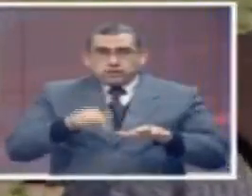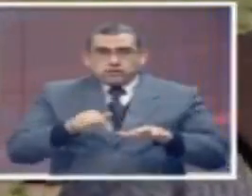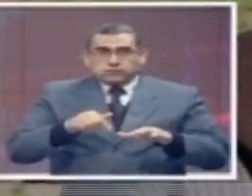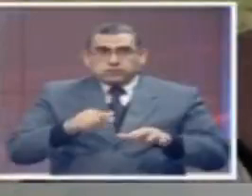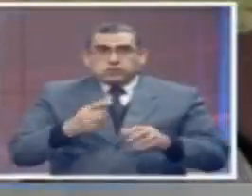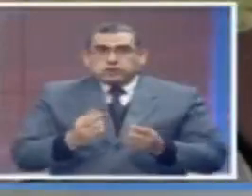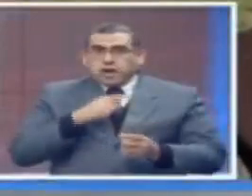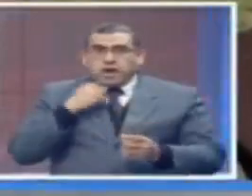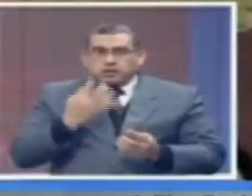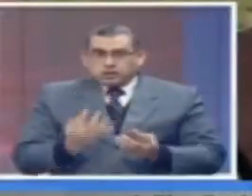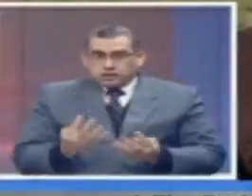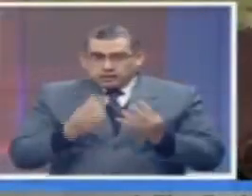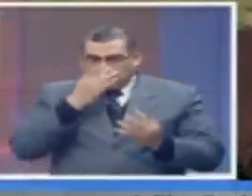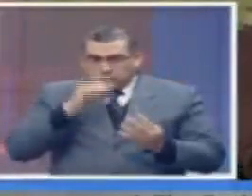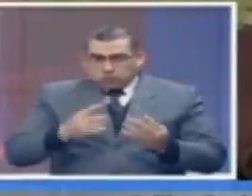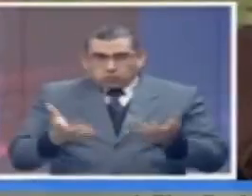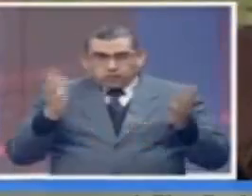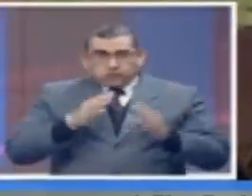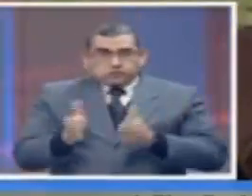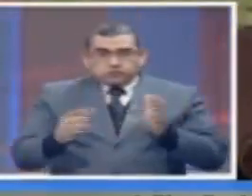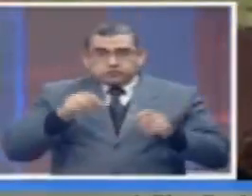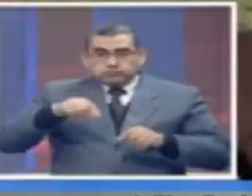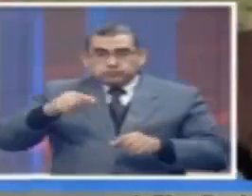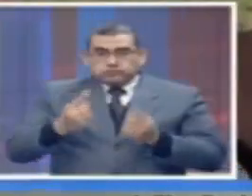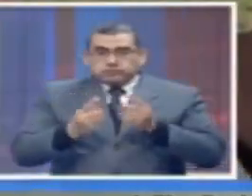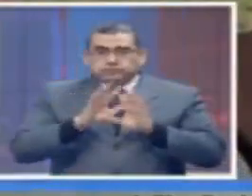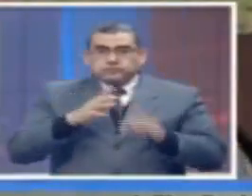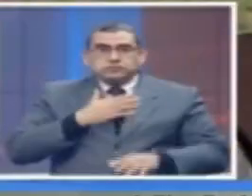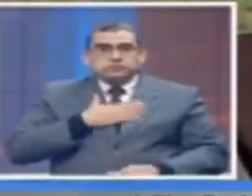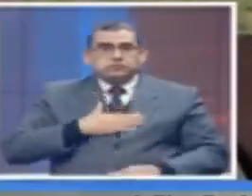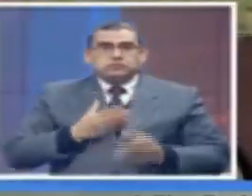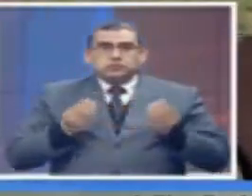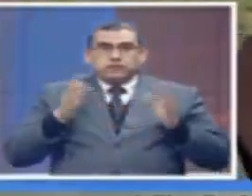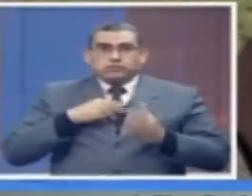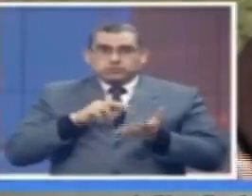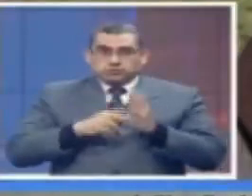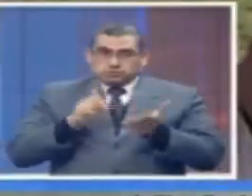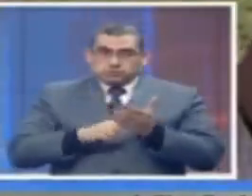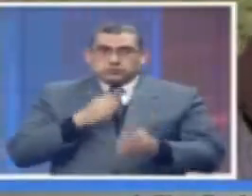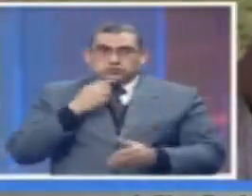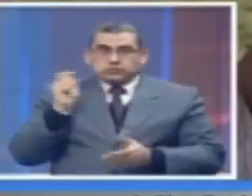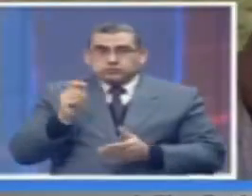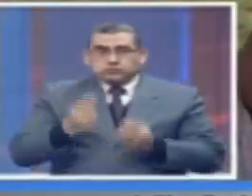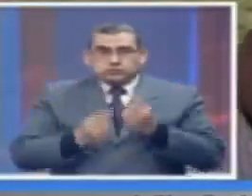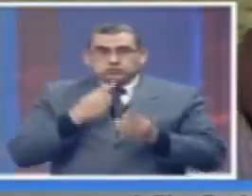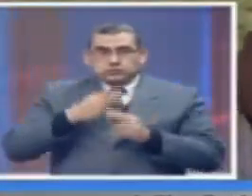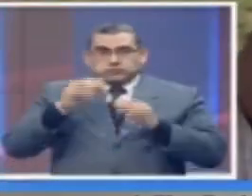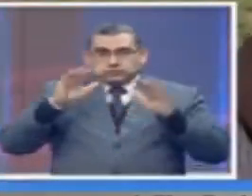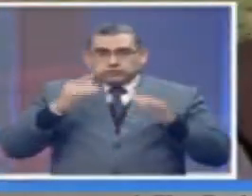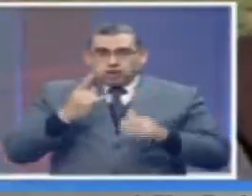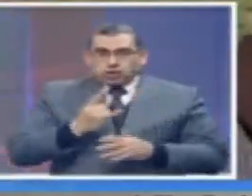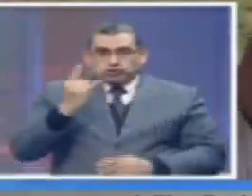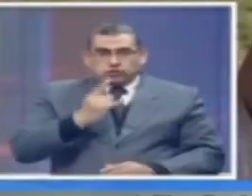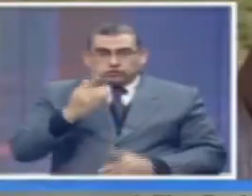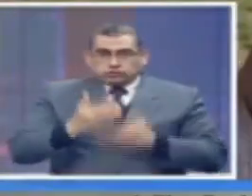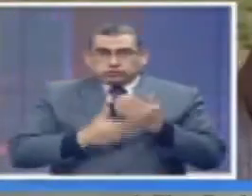حشاش كتير بتيجي وكلام منه، بس ساعات ما عملنا التنقيط ده ريحنا في كل حاجة، فابتدينا بقى ناخد 10 في 10 في 20 كده، ابتدينا بس